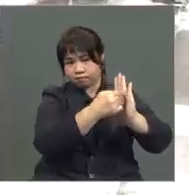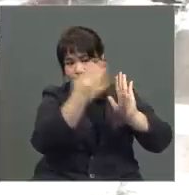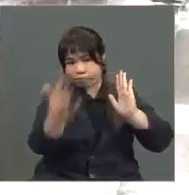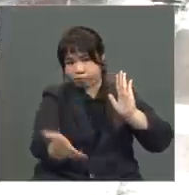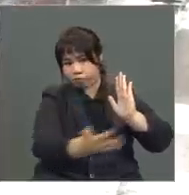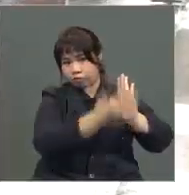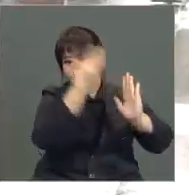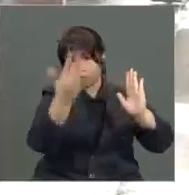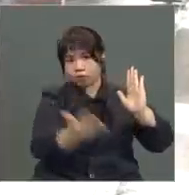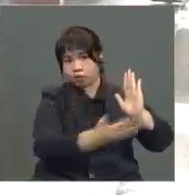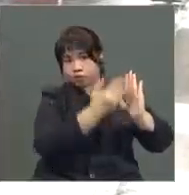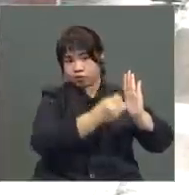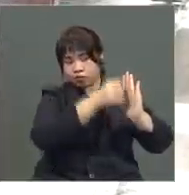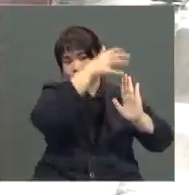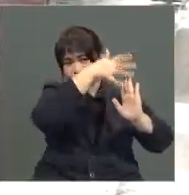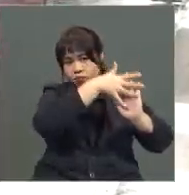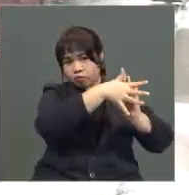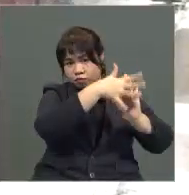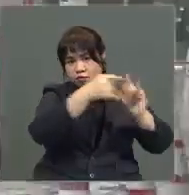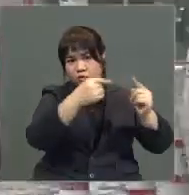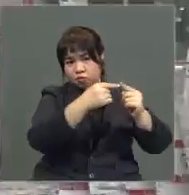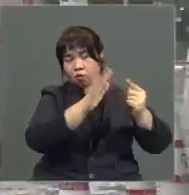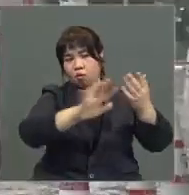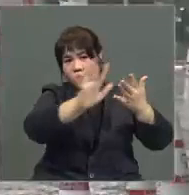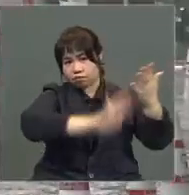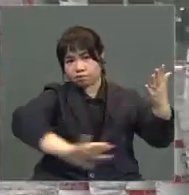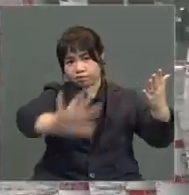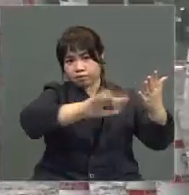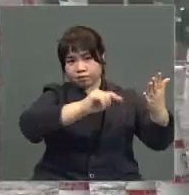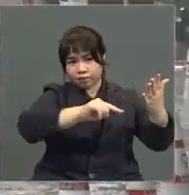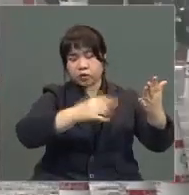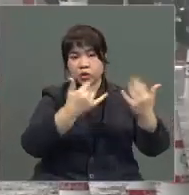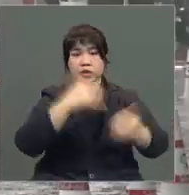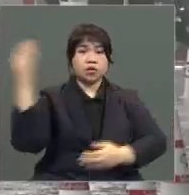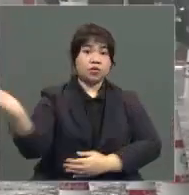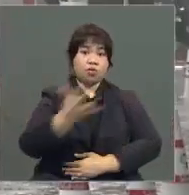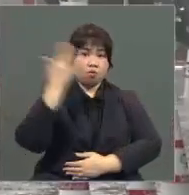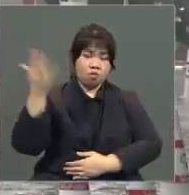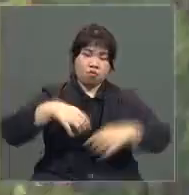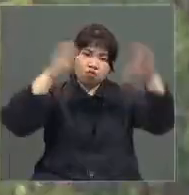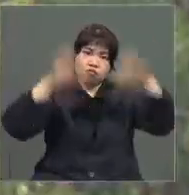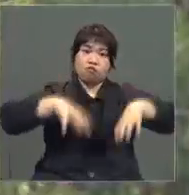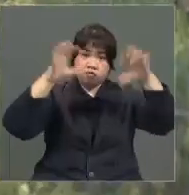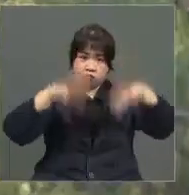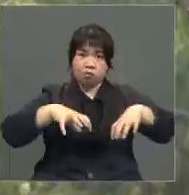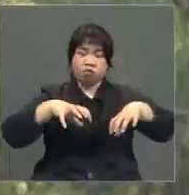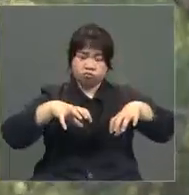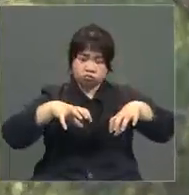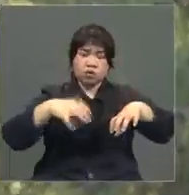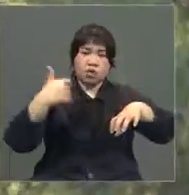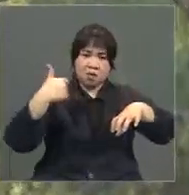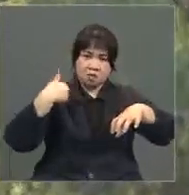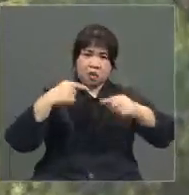เข้าสู่หย่อมความกดอากาศต่ำบริเวณอ่าวตังเกี๋ยส่วนลมมรสุมฝนฤดูฝนนะคะที่